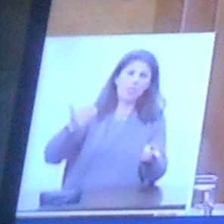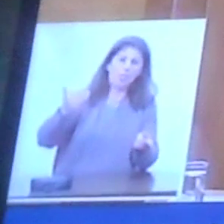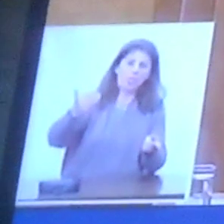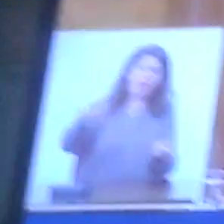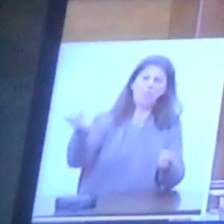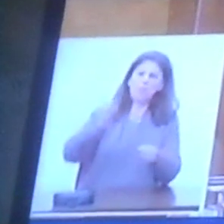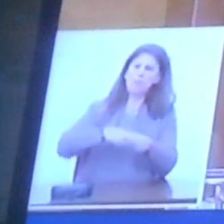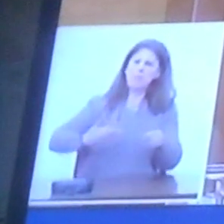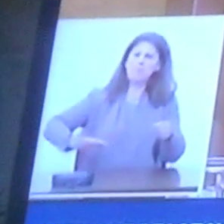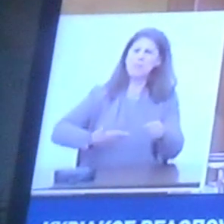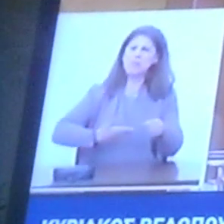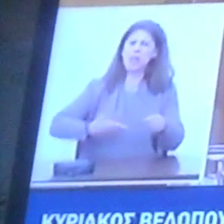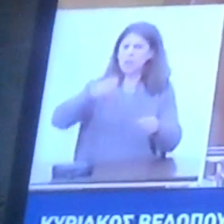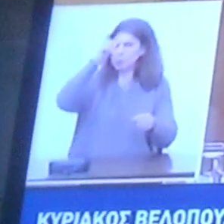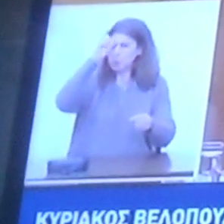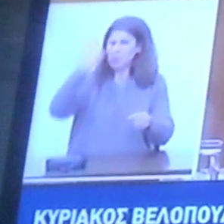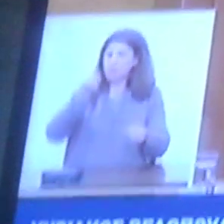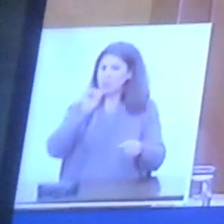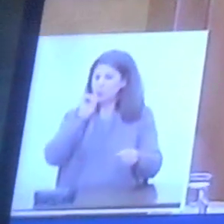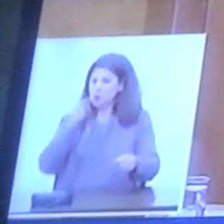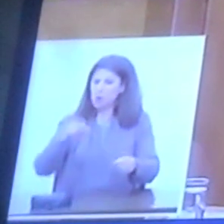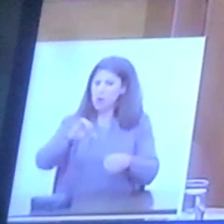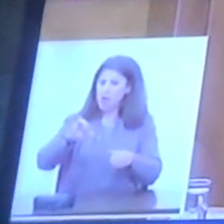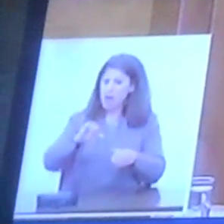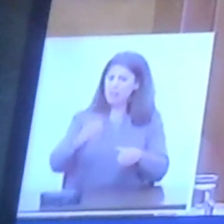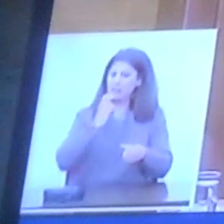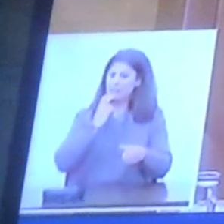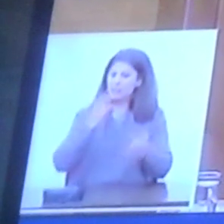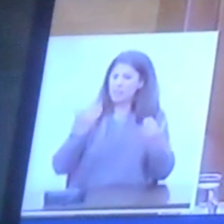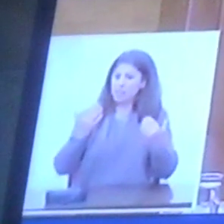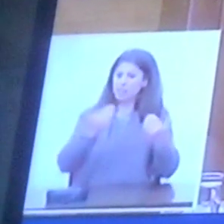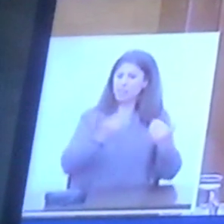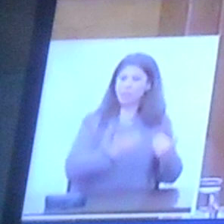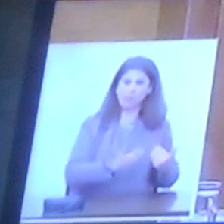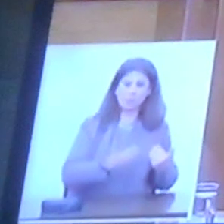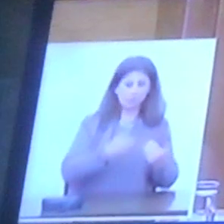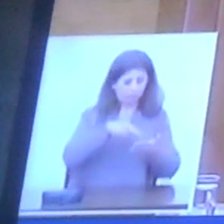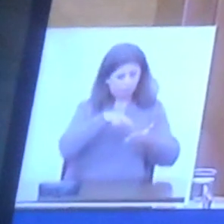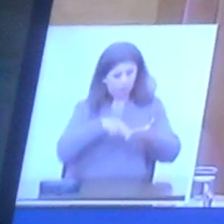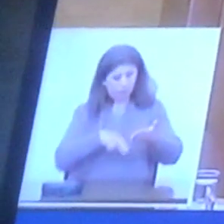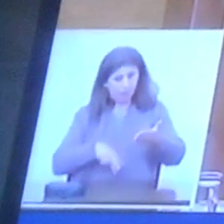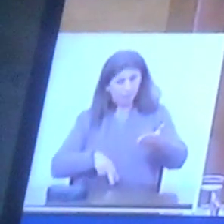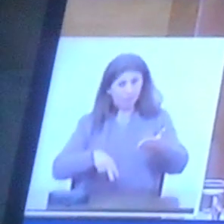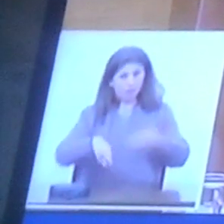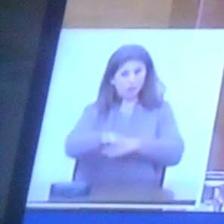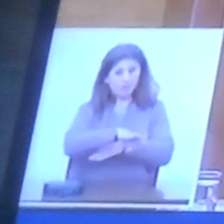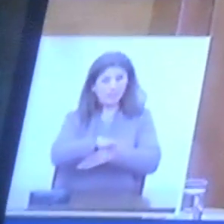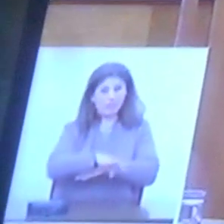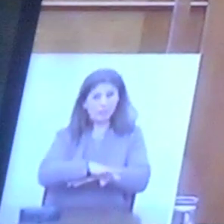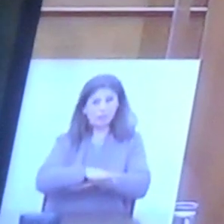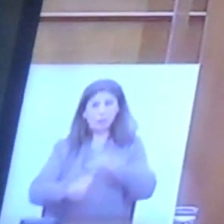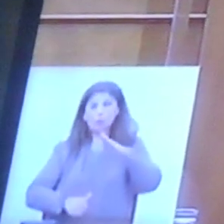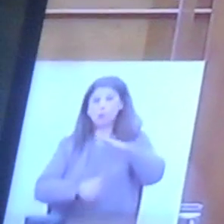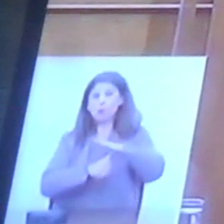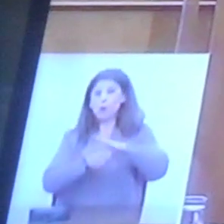πεθάνουν, πεινάνε, αυτό δεν έχουν νερό, δεν έχουν λάδι, δεν έχουν τυρί. Σας διαβάζω λοιπόν το σχέδιο Ερντογάν των τελευταίων 15